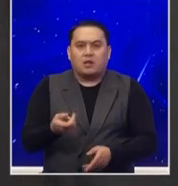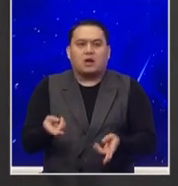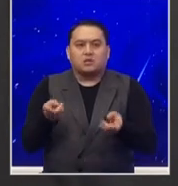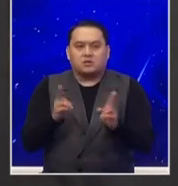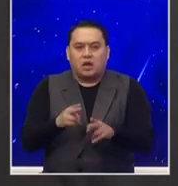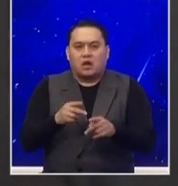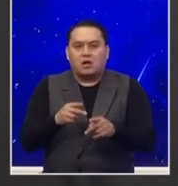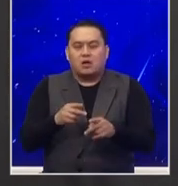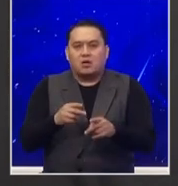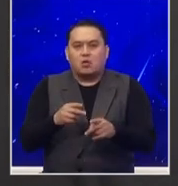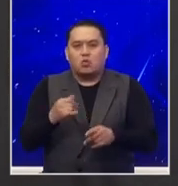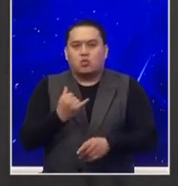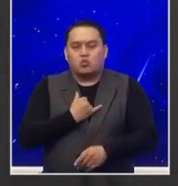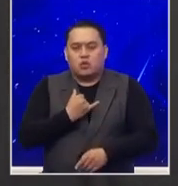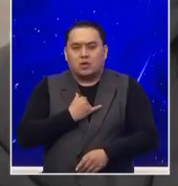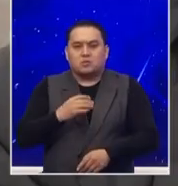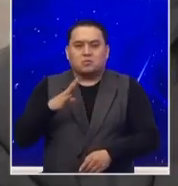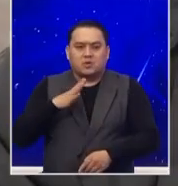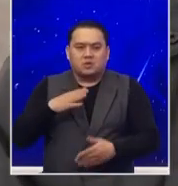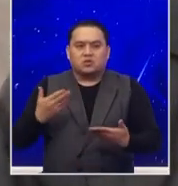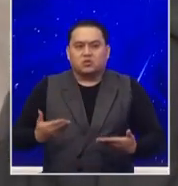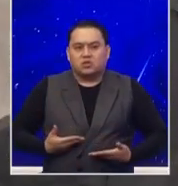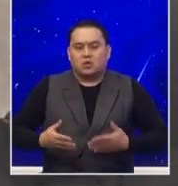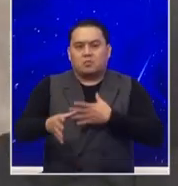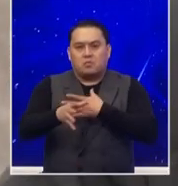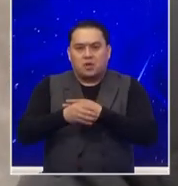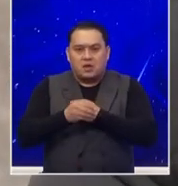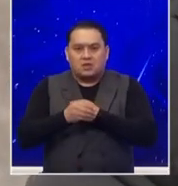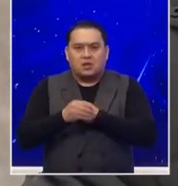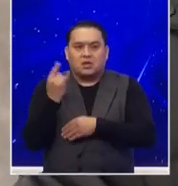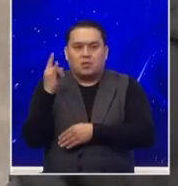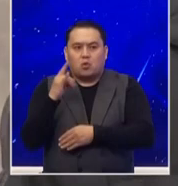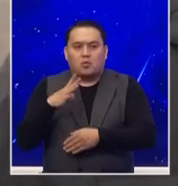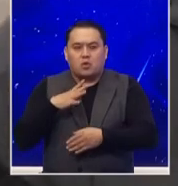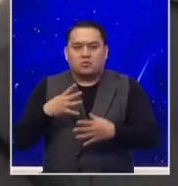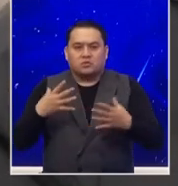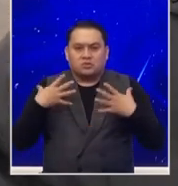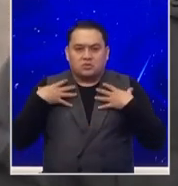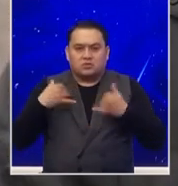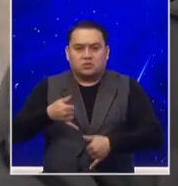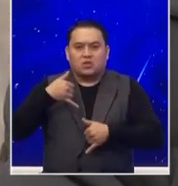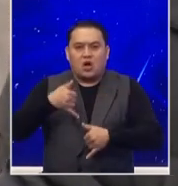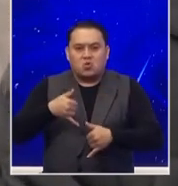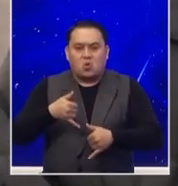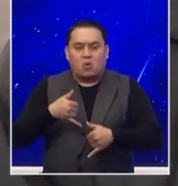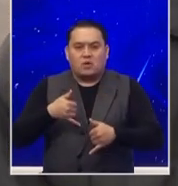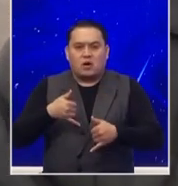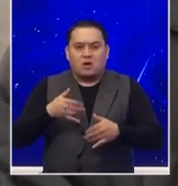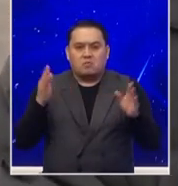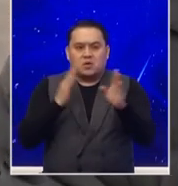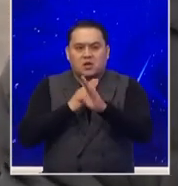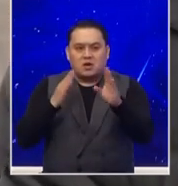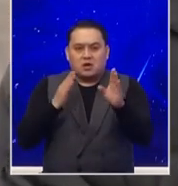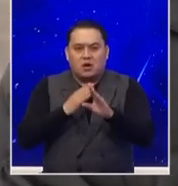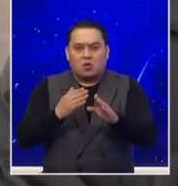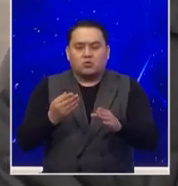очень много раз гостил, он у нас жил. Мы с ним на полу спали, я ребенок был, а он здоровый такой, прям природа, как Хаджи